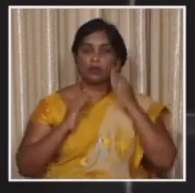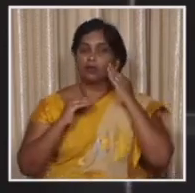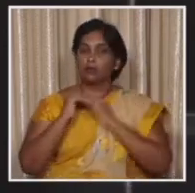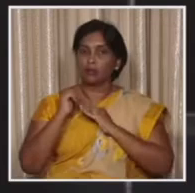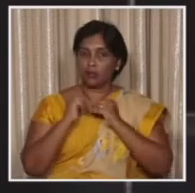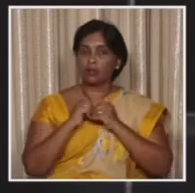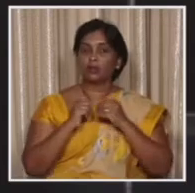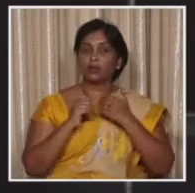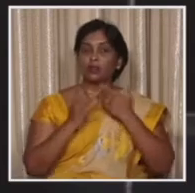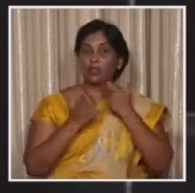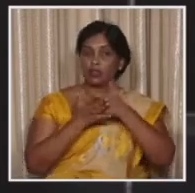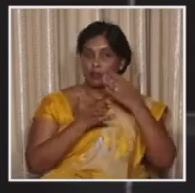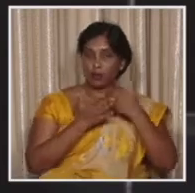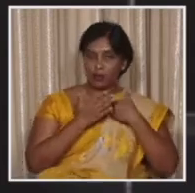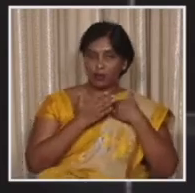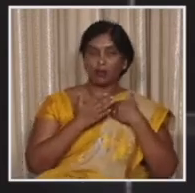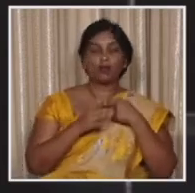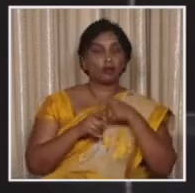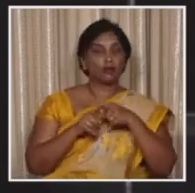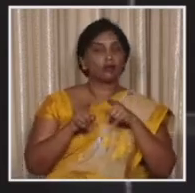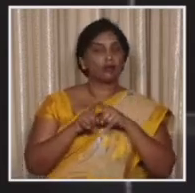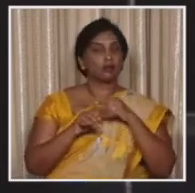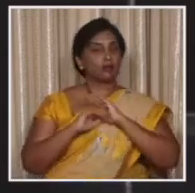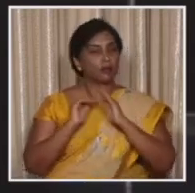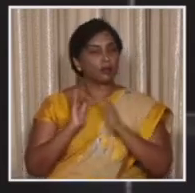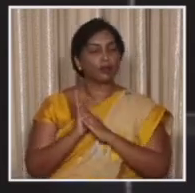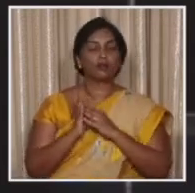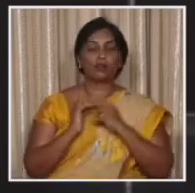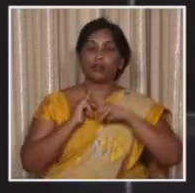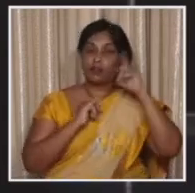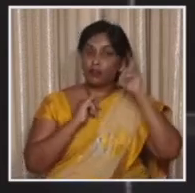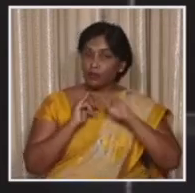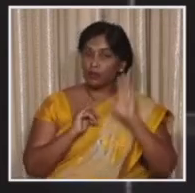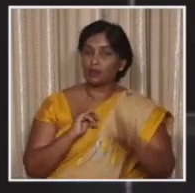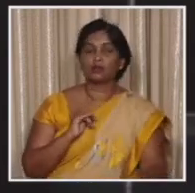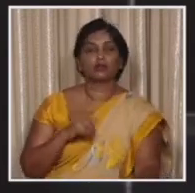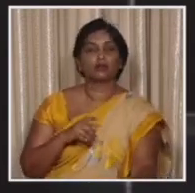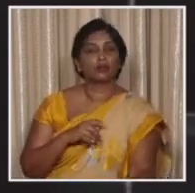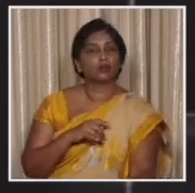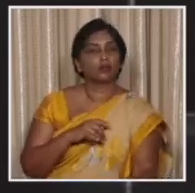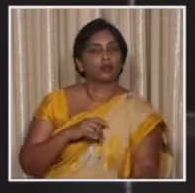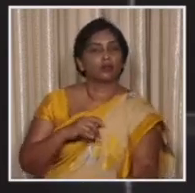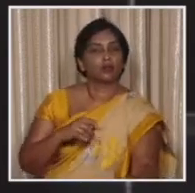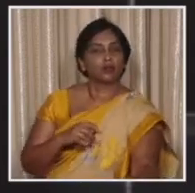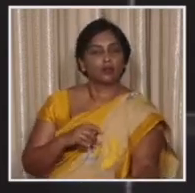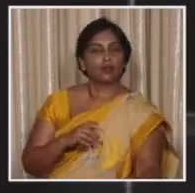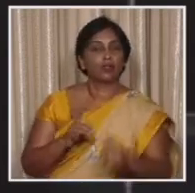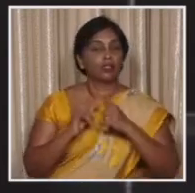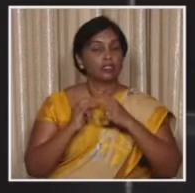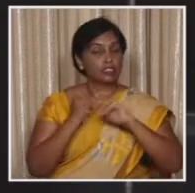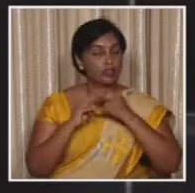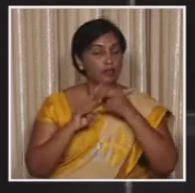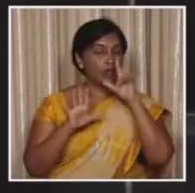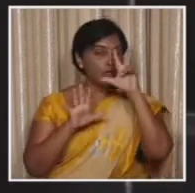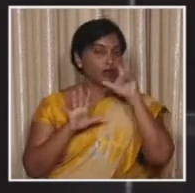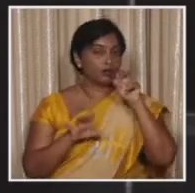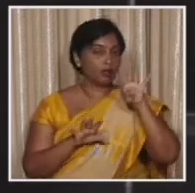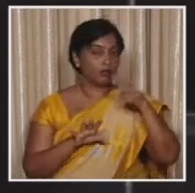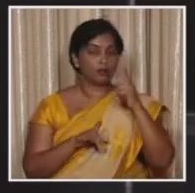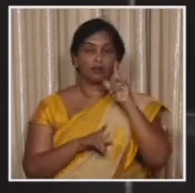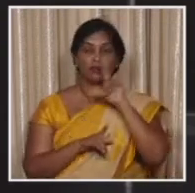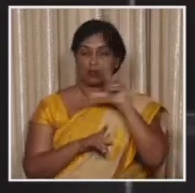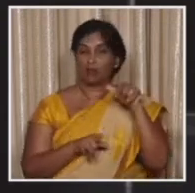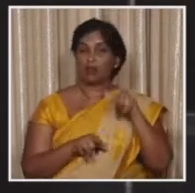පිළිබඳ වූ වාර්තාව මා සතුව තිබෙනවා. ඒ අනුව සමස්ත විශ්වවිද්‍යාල පද්ධතියේ සිටිය යුතු අධ්‍යයන කාර්ය මණ්ඩලය 8817ක්. ඒත් මේ වෙනට